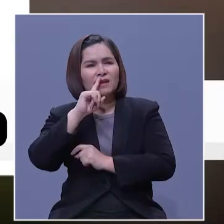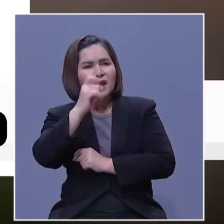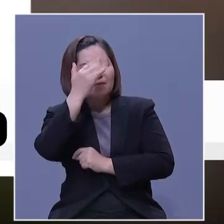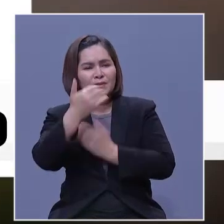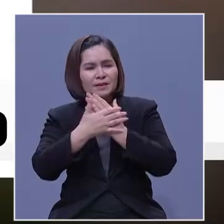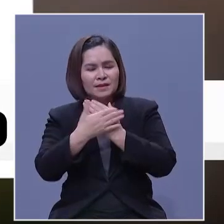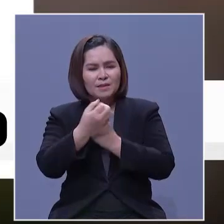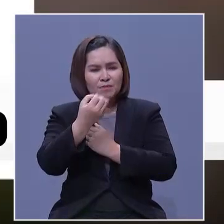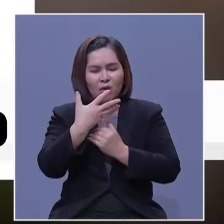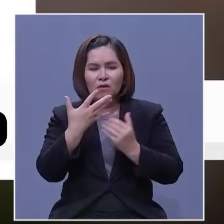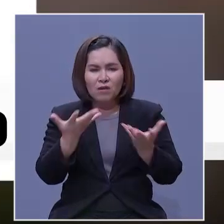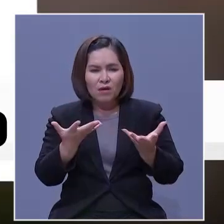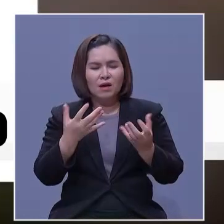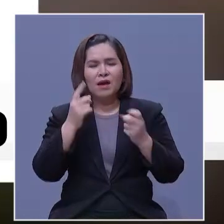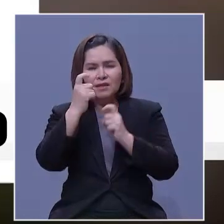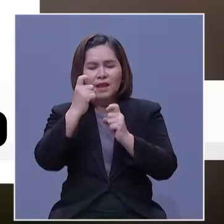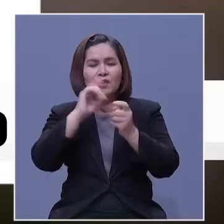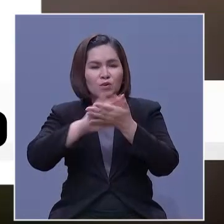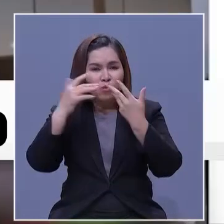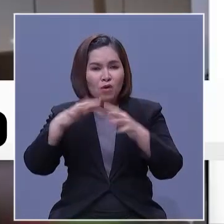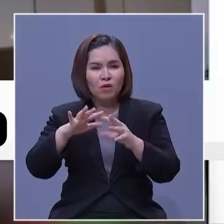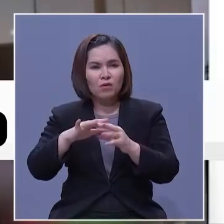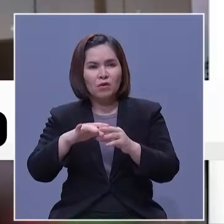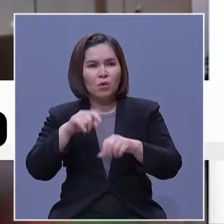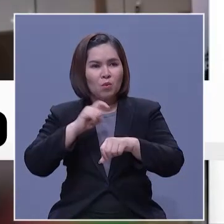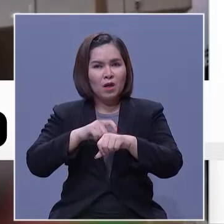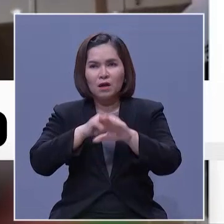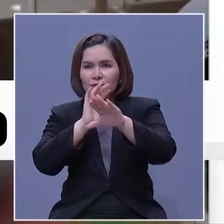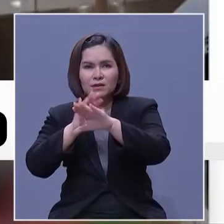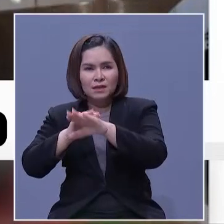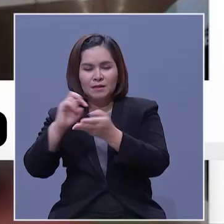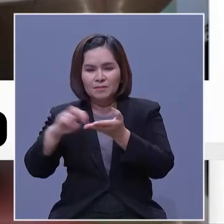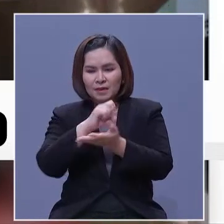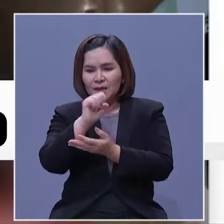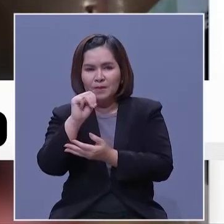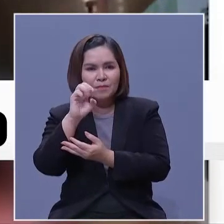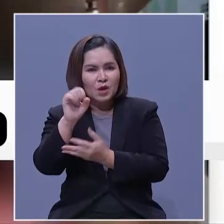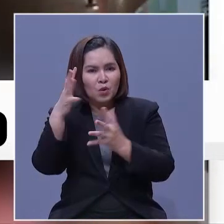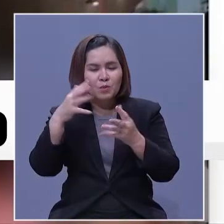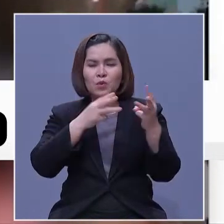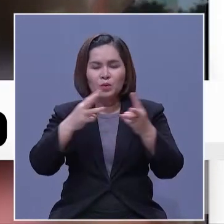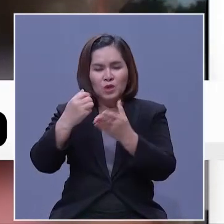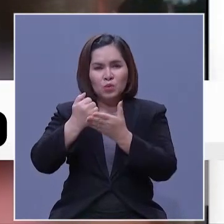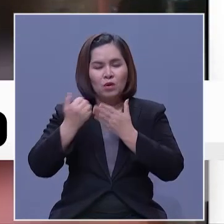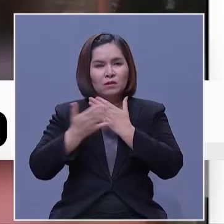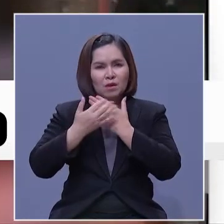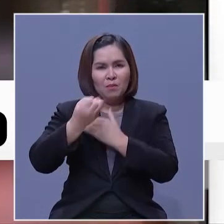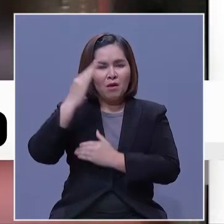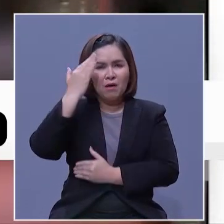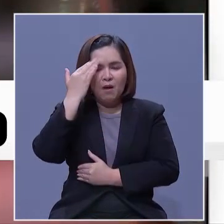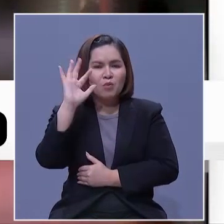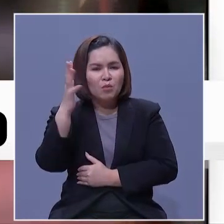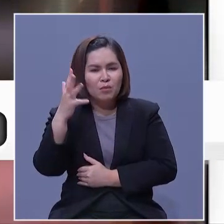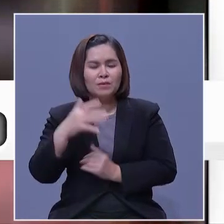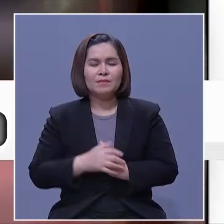การแจ้งเตือนนะคุณจอยเหตุด่วนเหตุร้ายเกิดขึ้นเนี่ยถึงเวลายังที่เราต้องมี SMSหรือมาตรการบางอย่างที่แจ้งเตือนฉุกเ